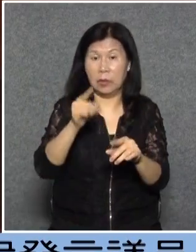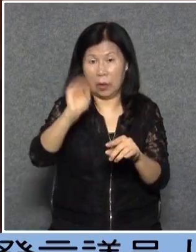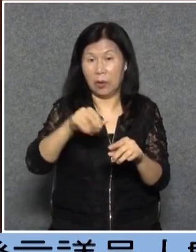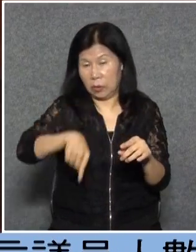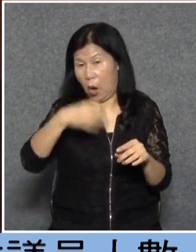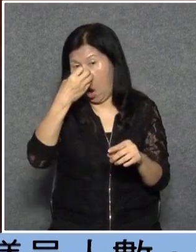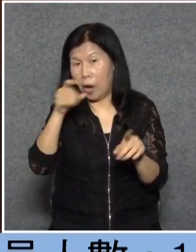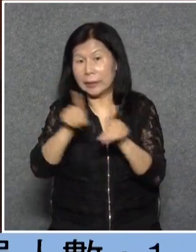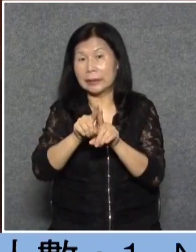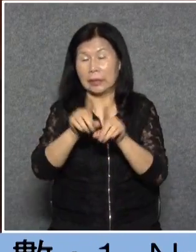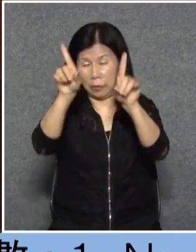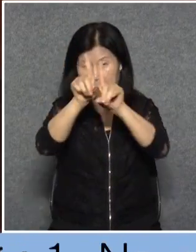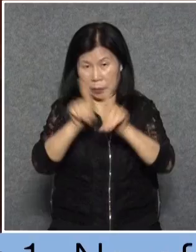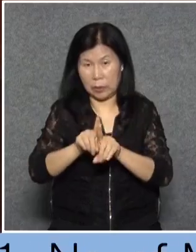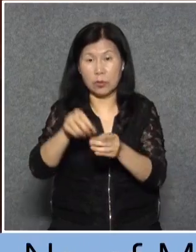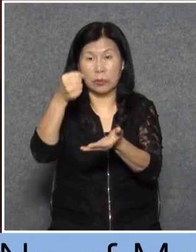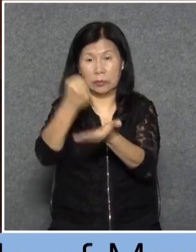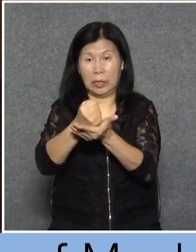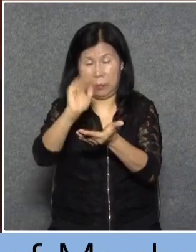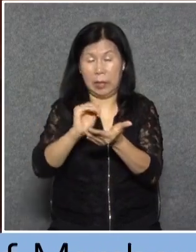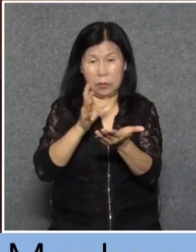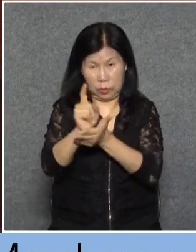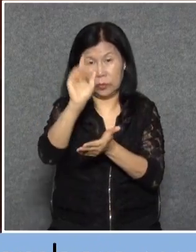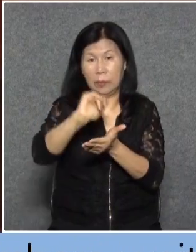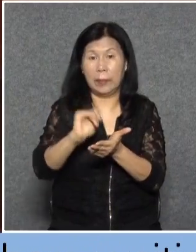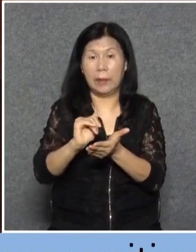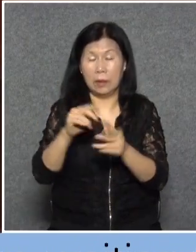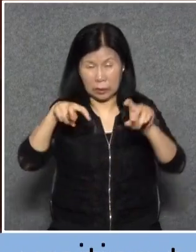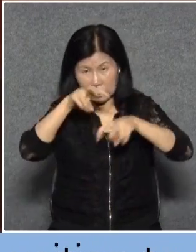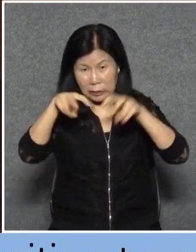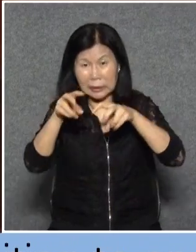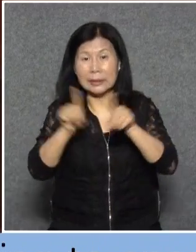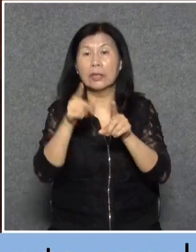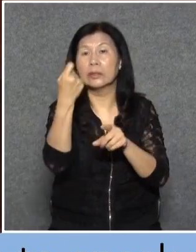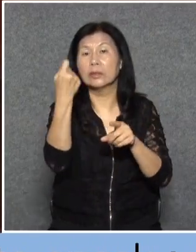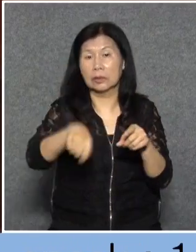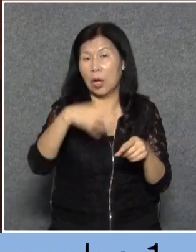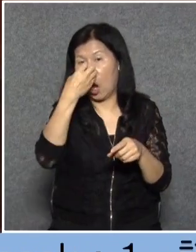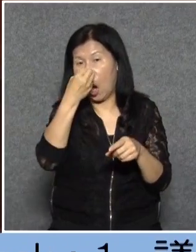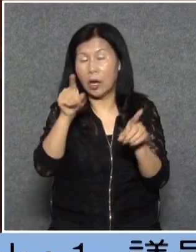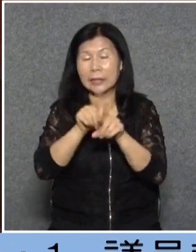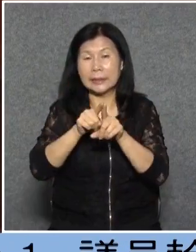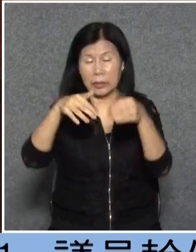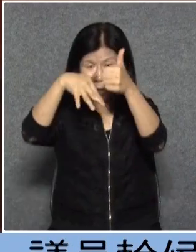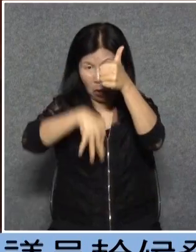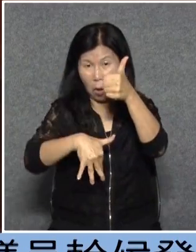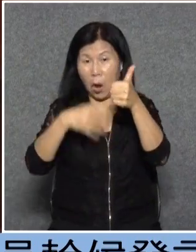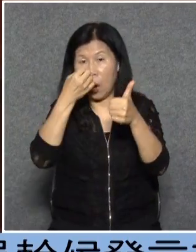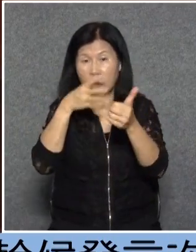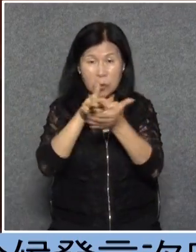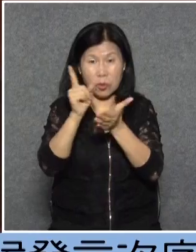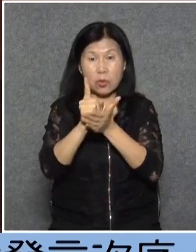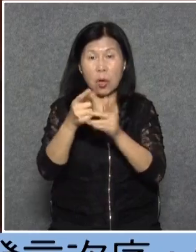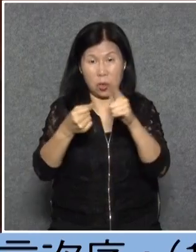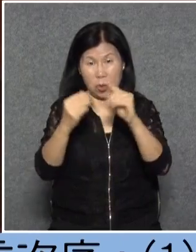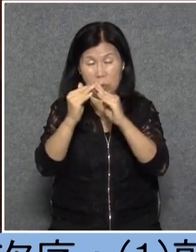香港拿這個標準專利。而當中的審查亦都非常之簡單，香港知識產權處下的香港專利註冊